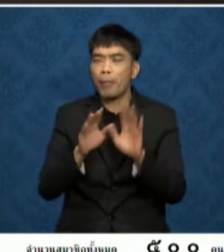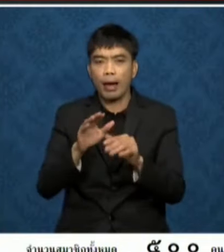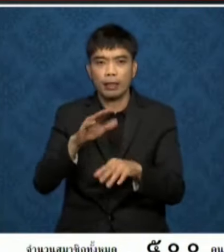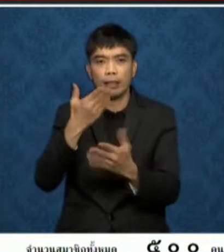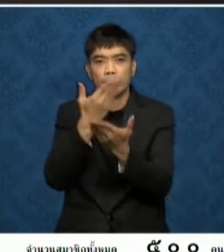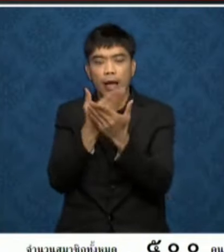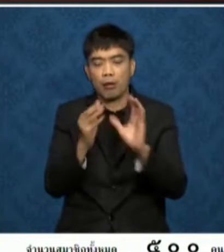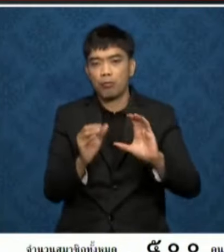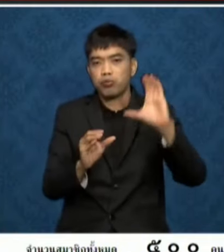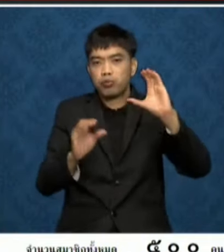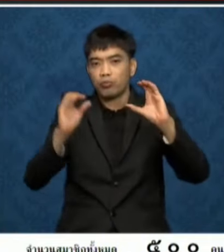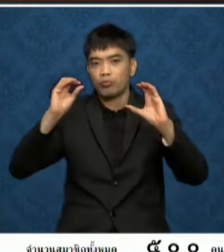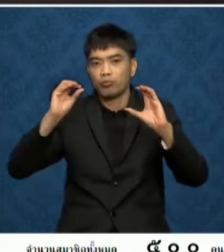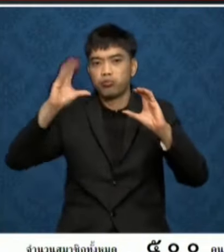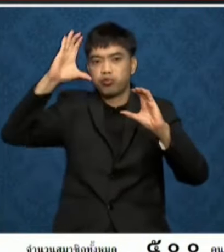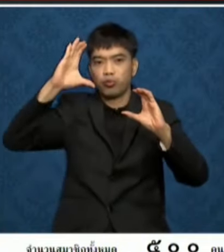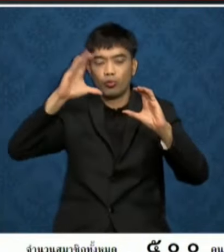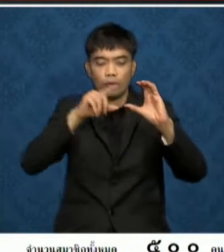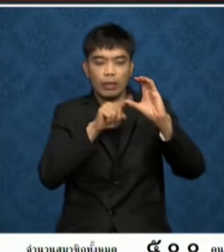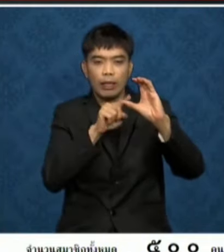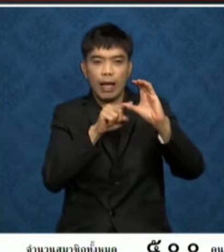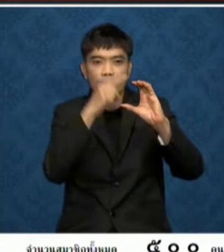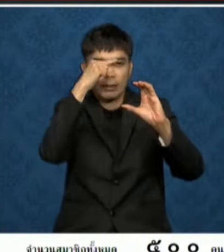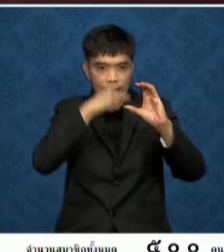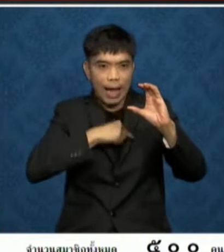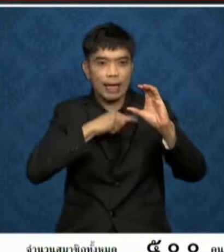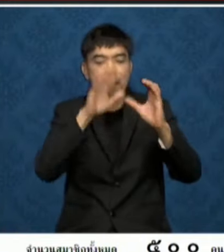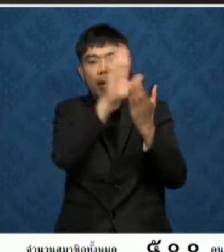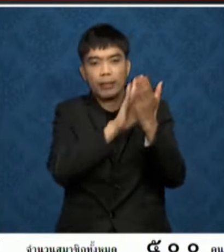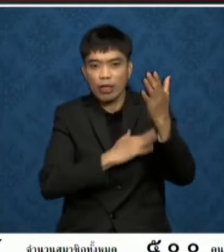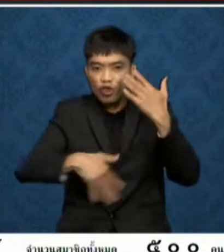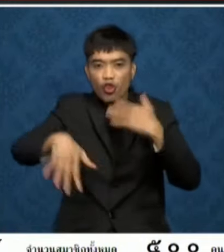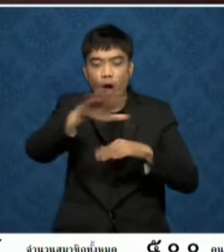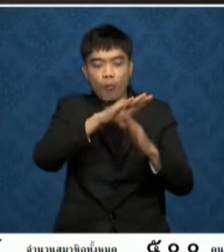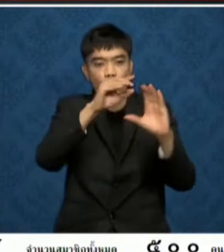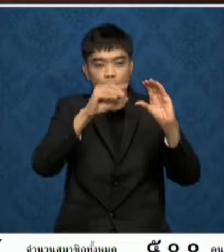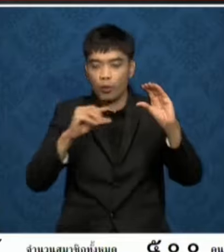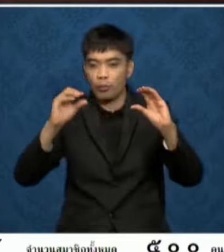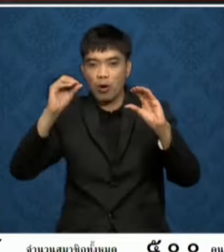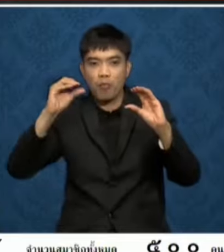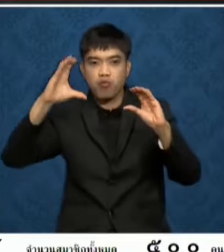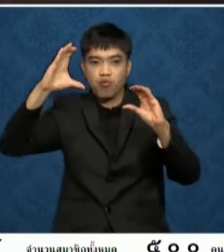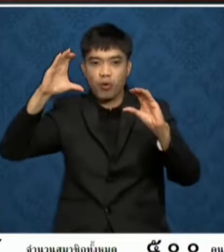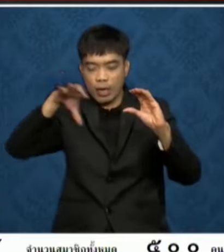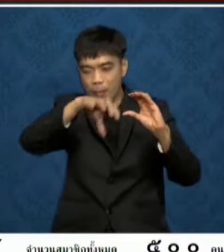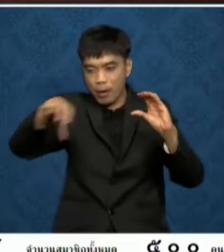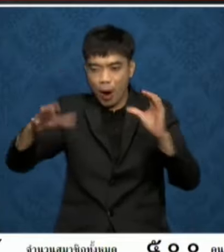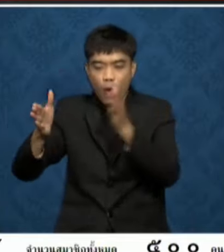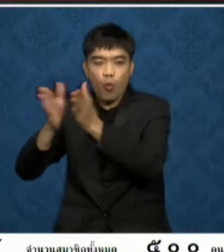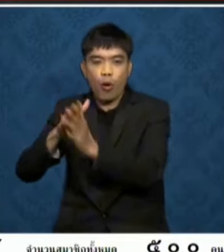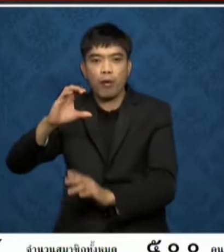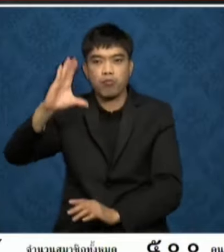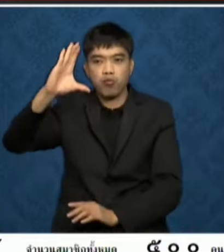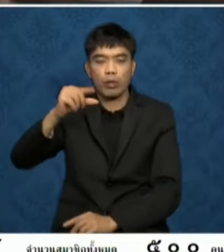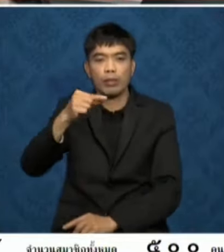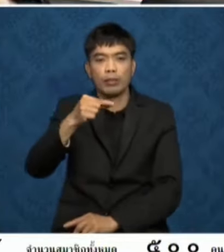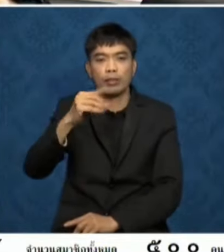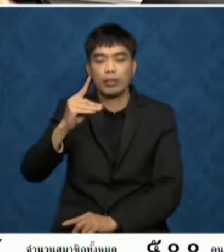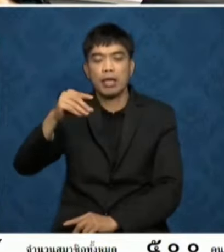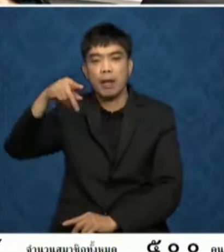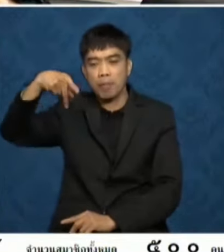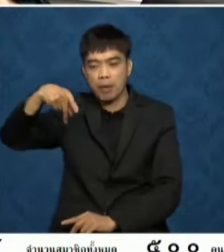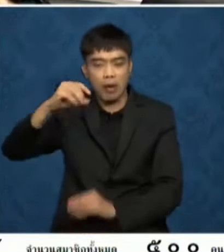างบประมาณของทั้งประเทศและคิดเป็น 20% ของมูลค่า GDP ของประเทศด้วยค่ะ ท่านประธานคะเรื่อง